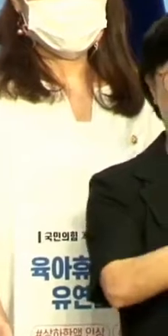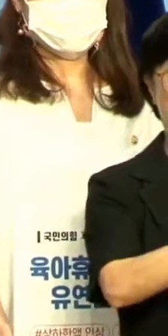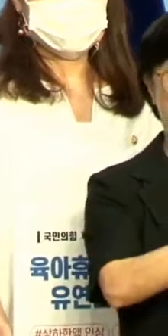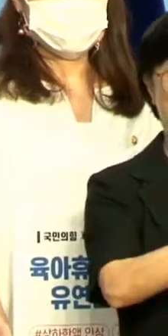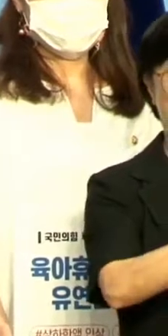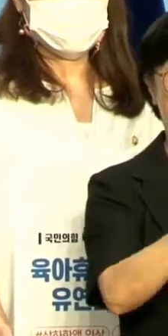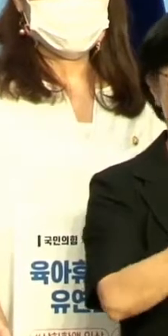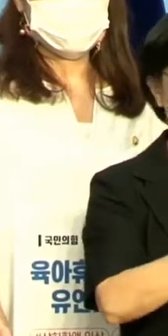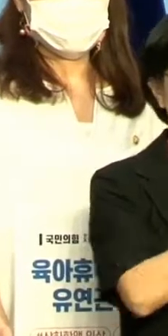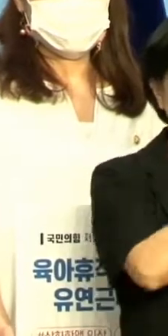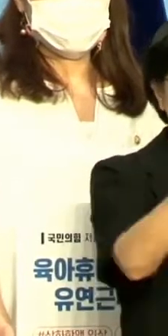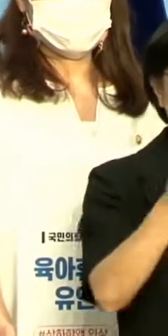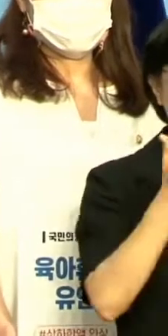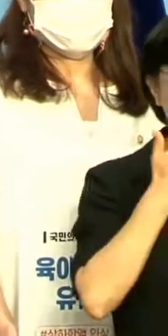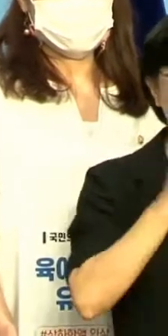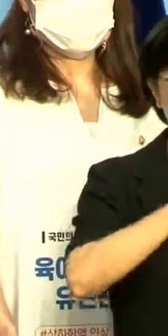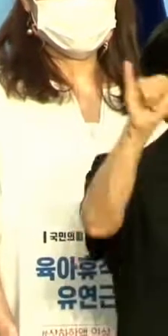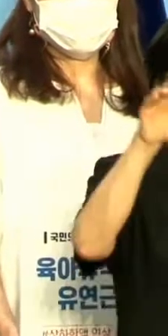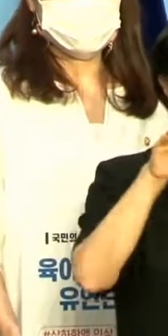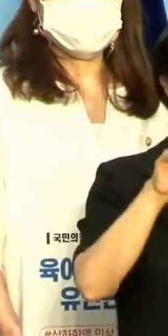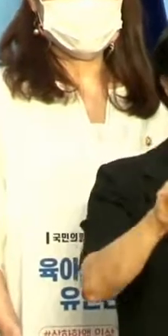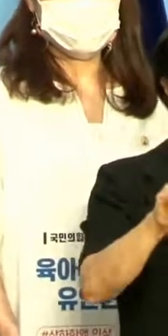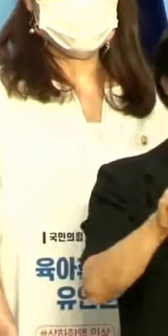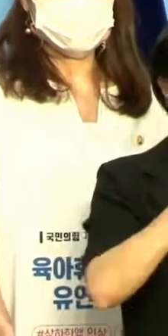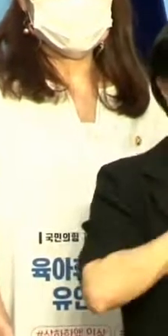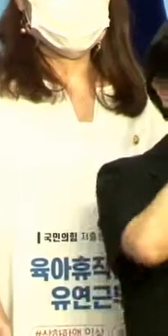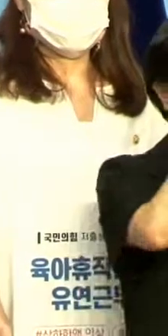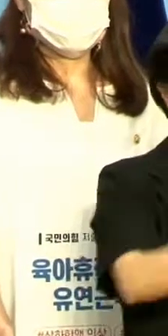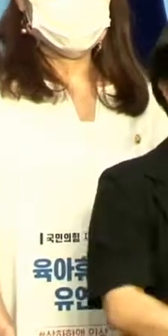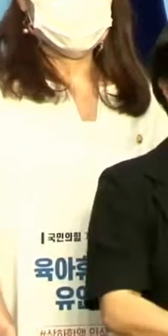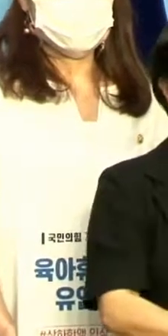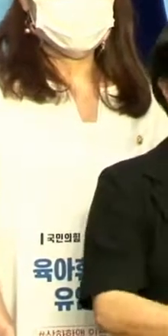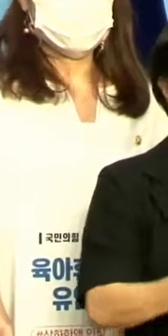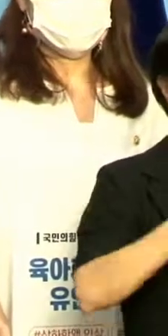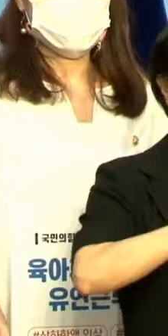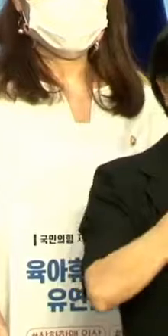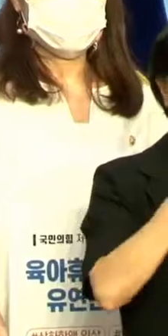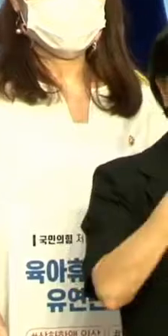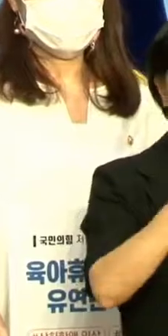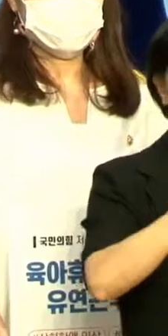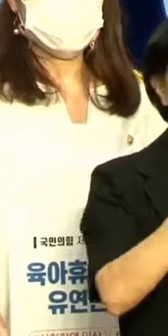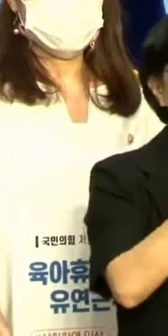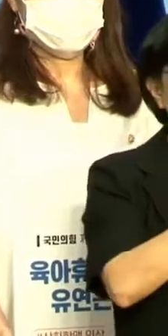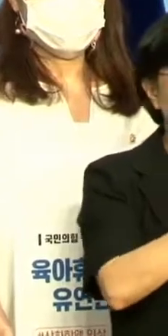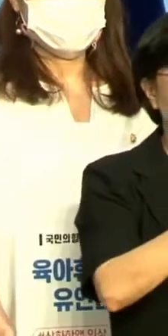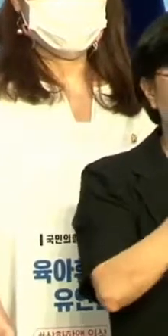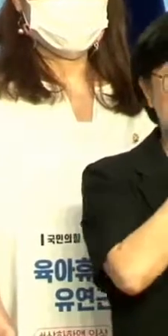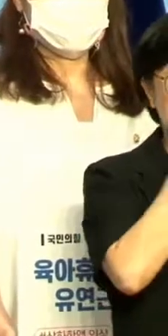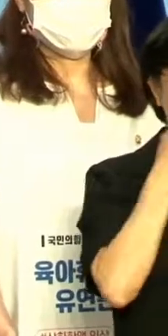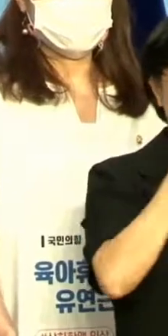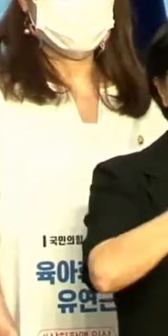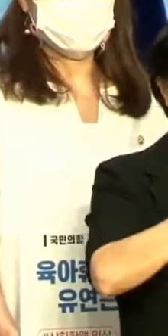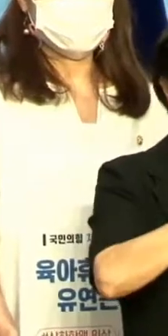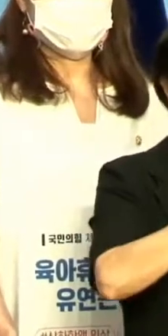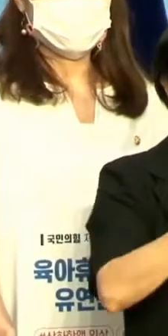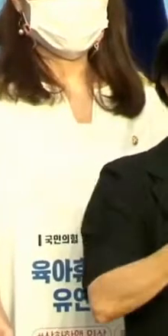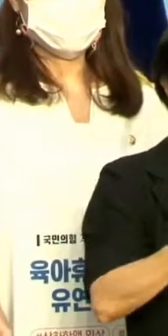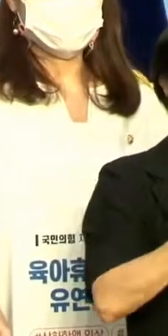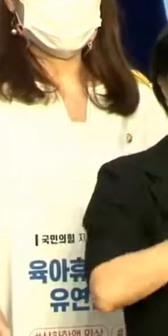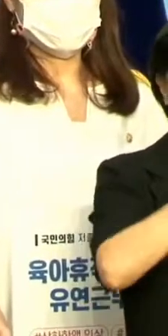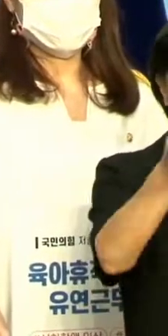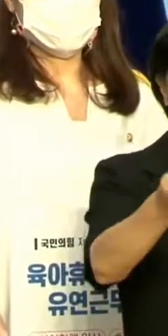채무자에 대한 출입 금지 명단 공개 형사 처벌의 법적 근거를 마련하는 양육비 이해와 꼬